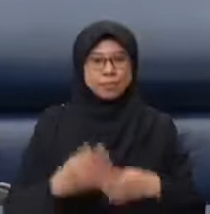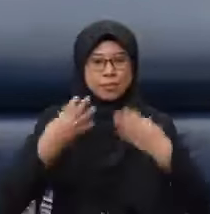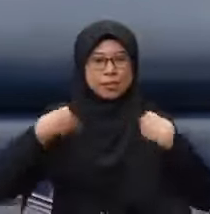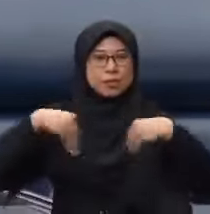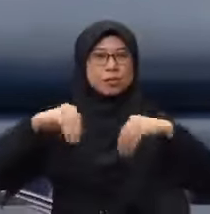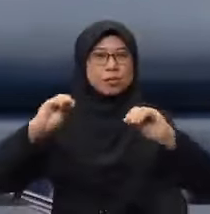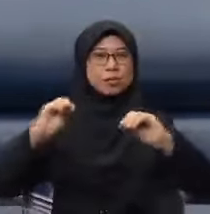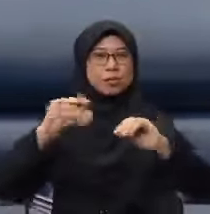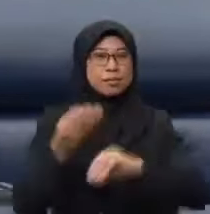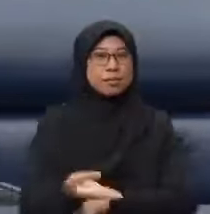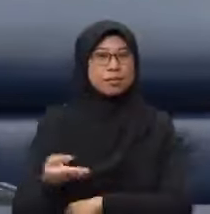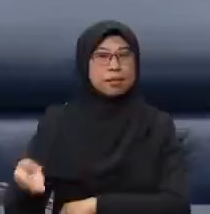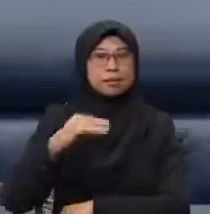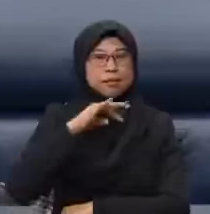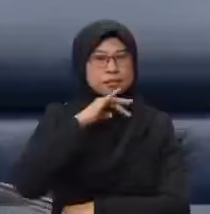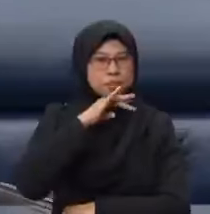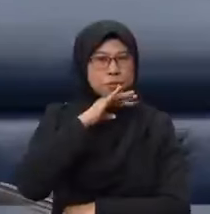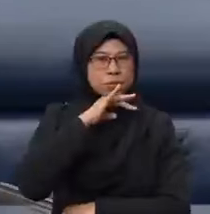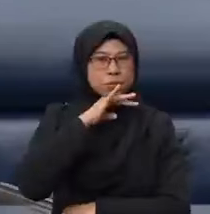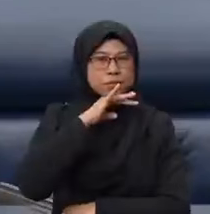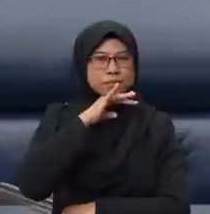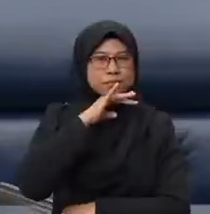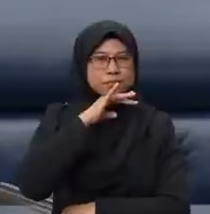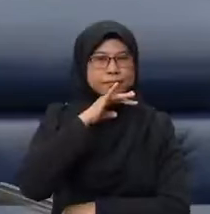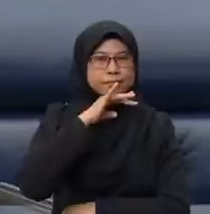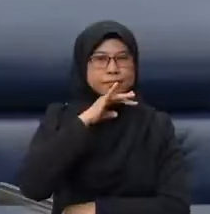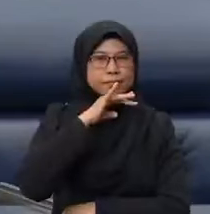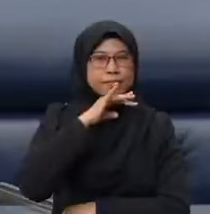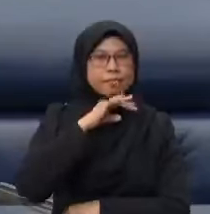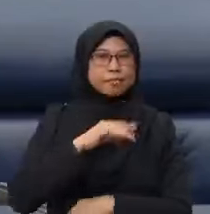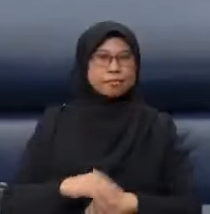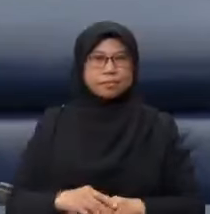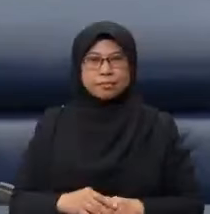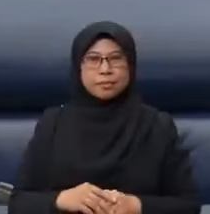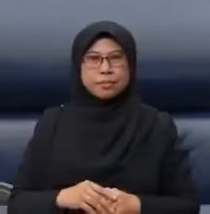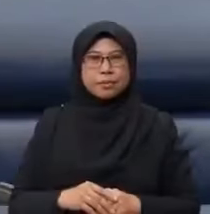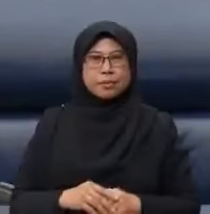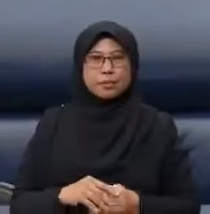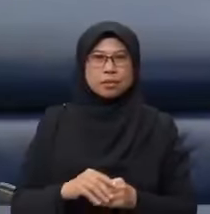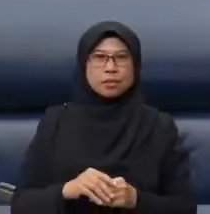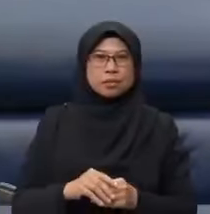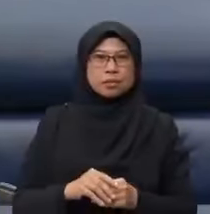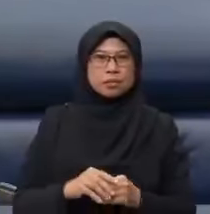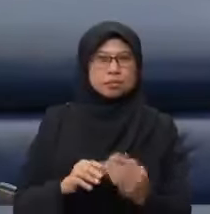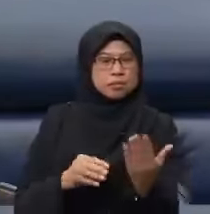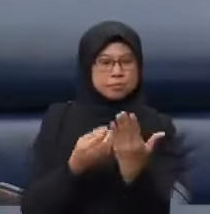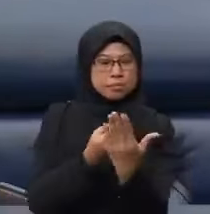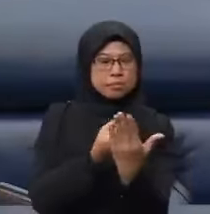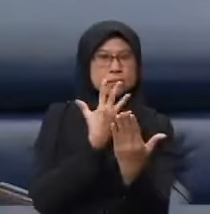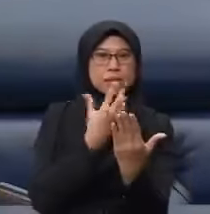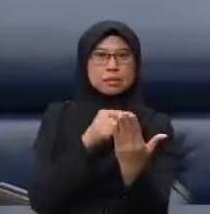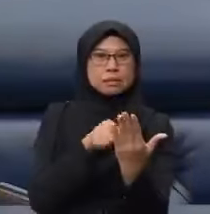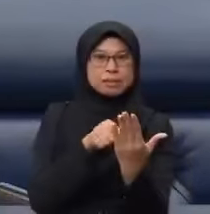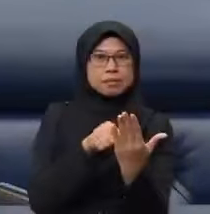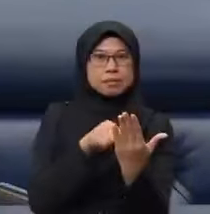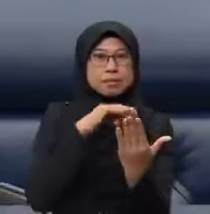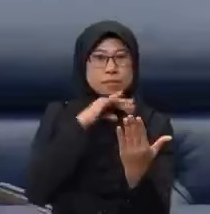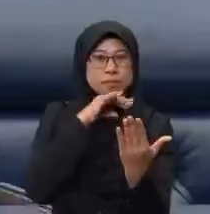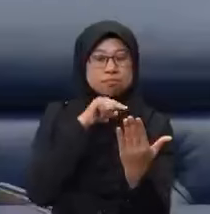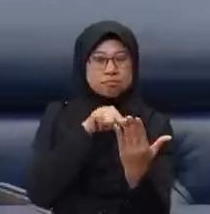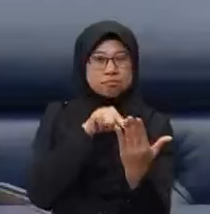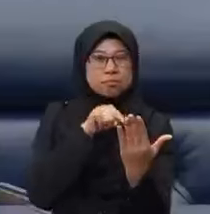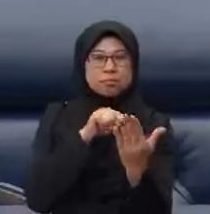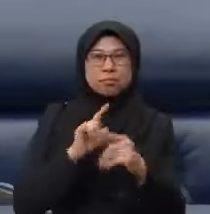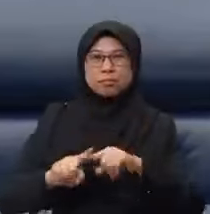jualan bahan-bahan lucah ataupun tayangan bahan lucah dalam pelbagai platform